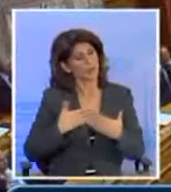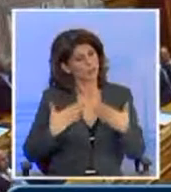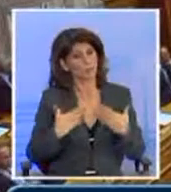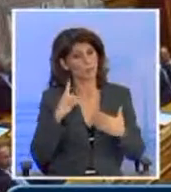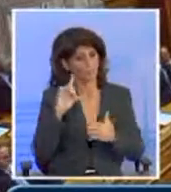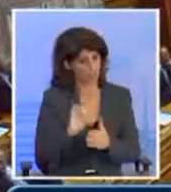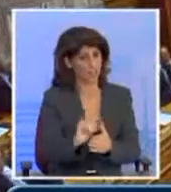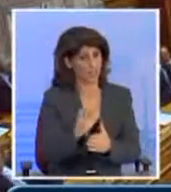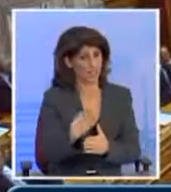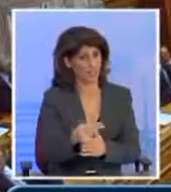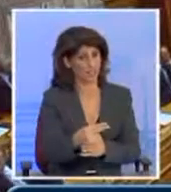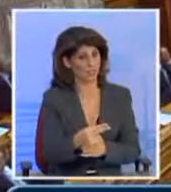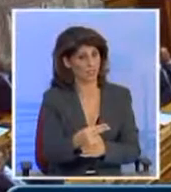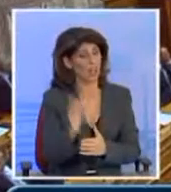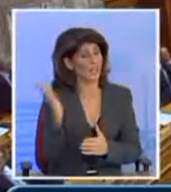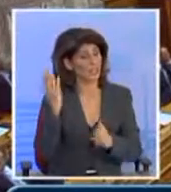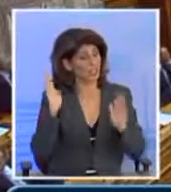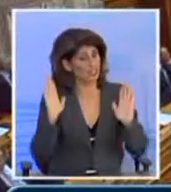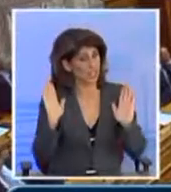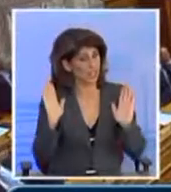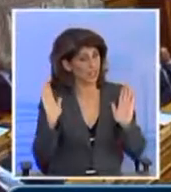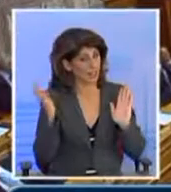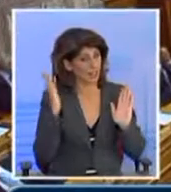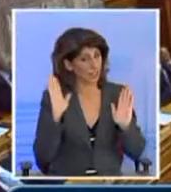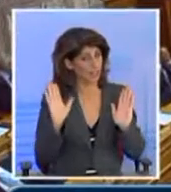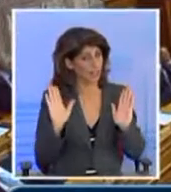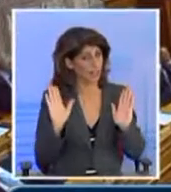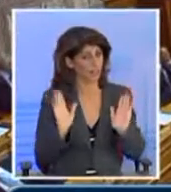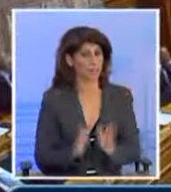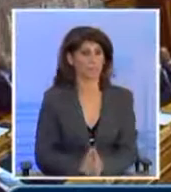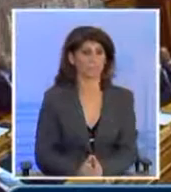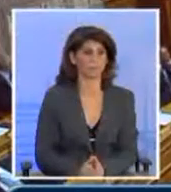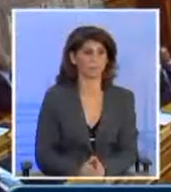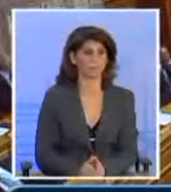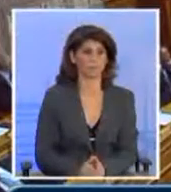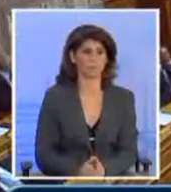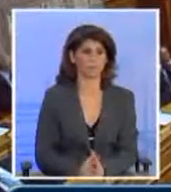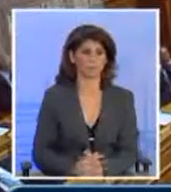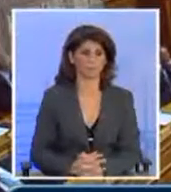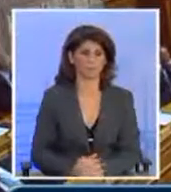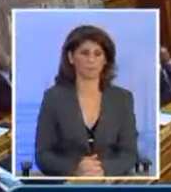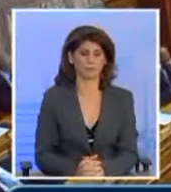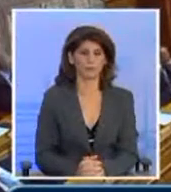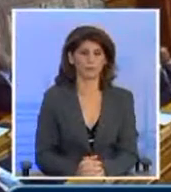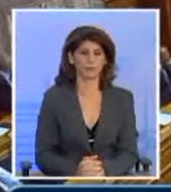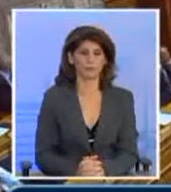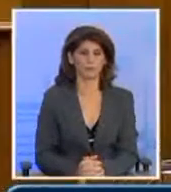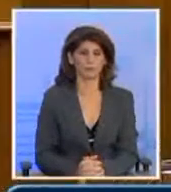φτάσει ποτέ. Εκτός και αν...